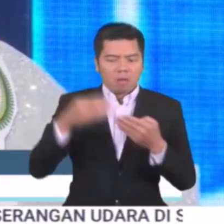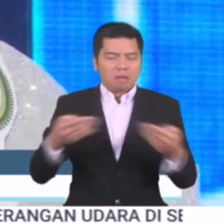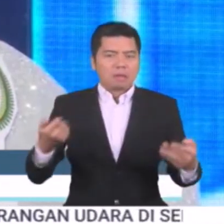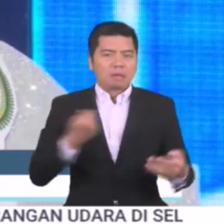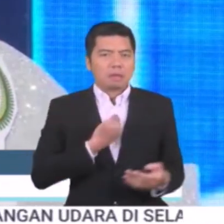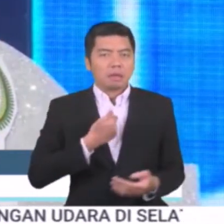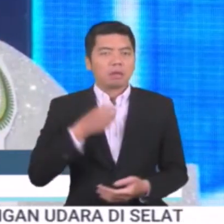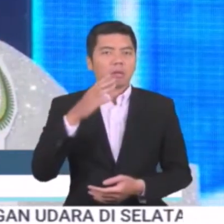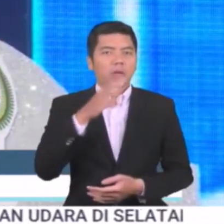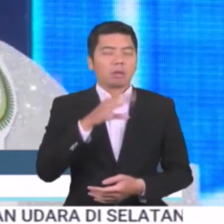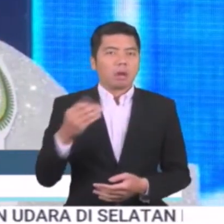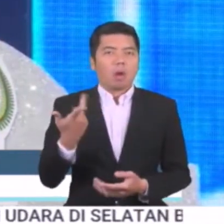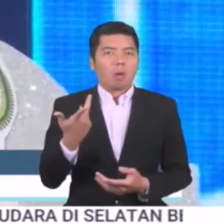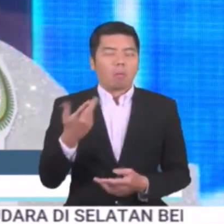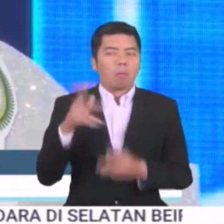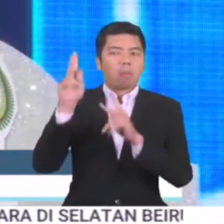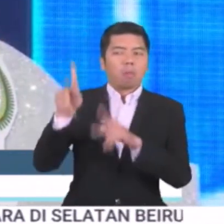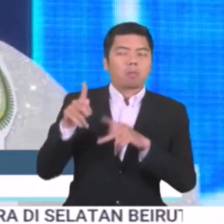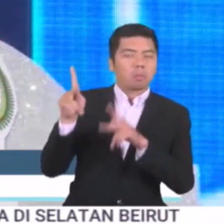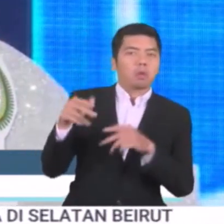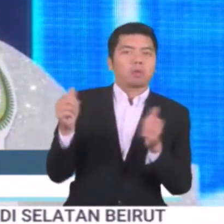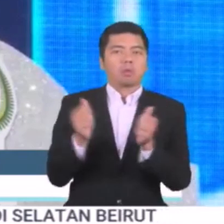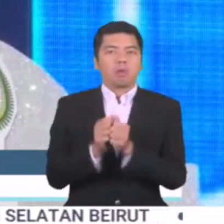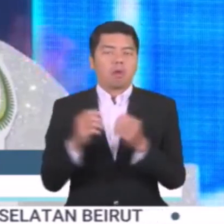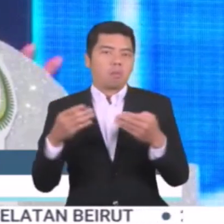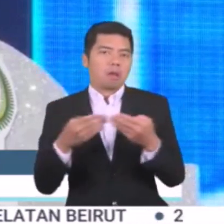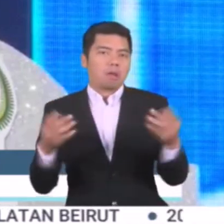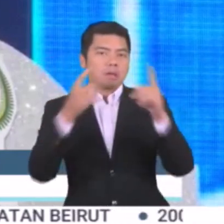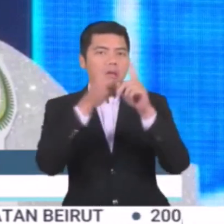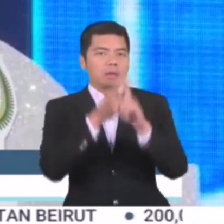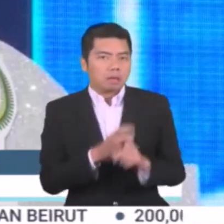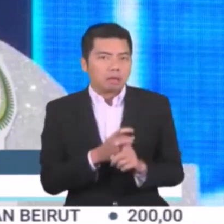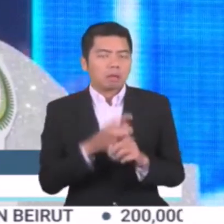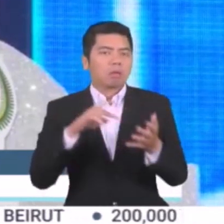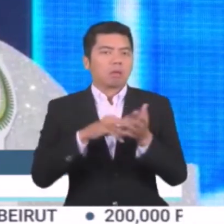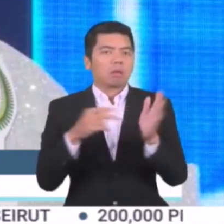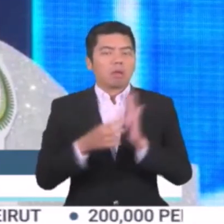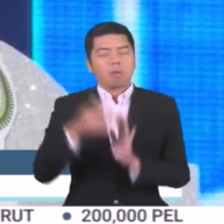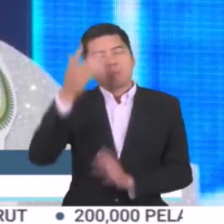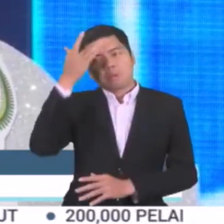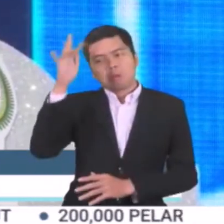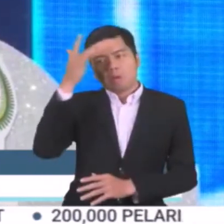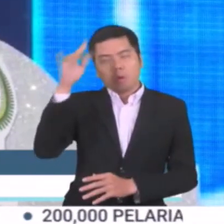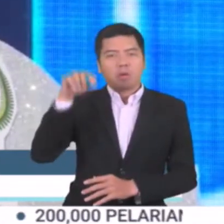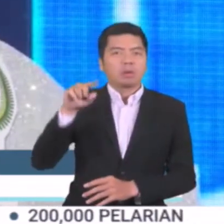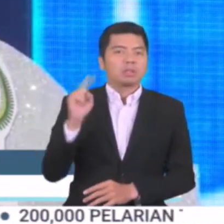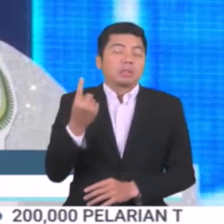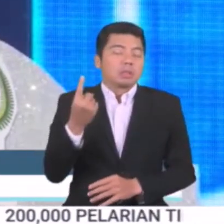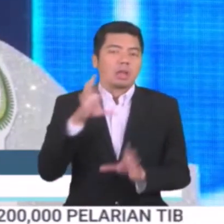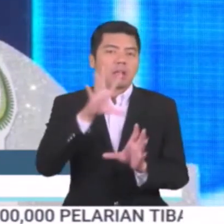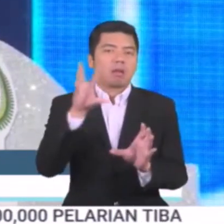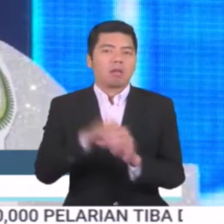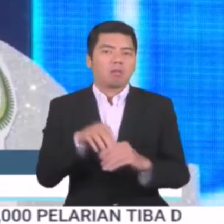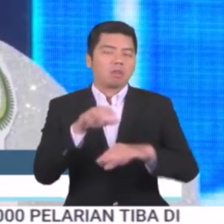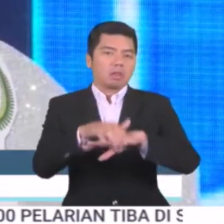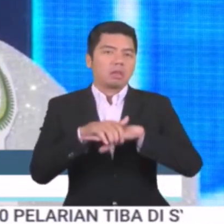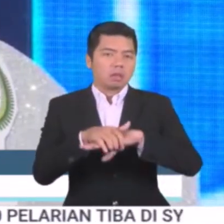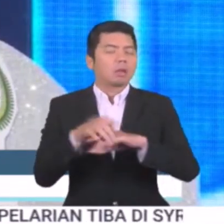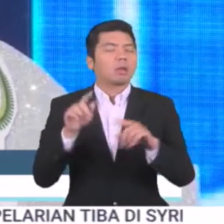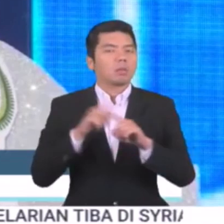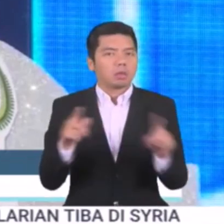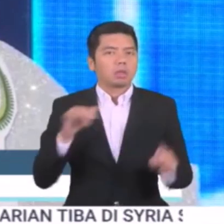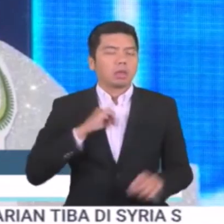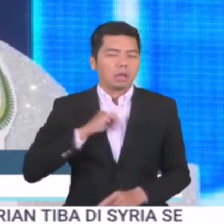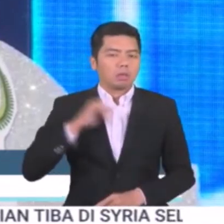lain seolah-olah hidup kita dan kejayaan kita dan kepintaran kita hanya dengan penguasaan bahasa Inggeris. Saya ingin